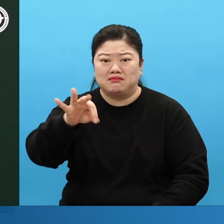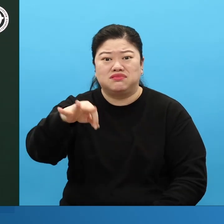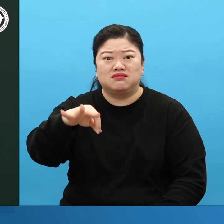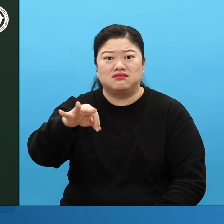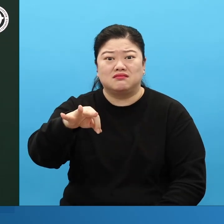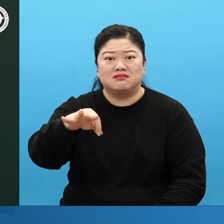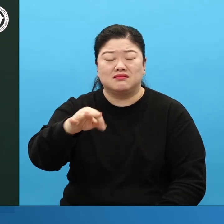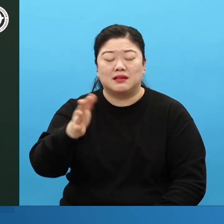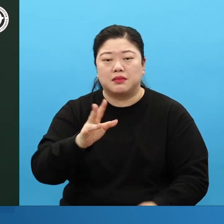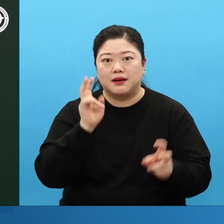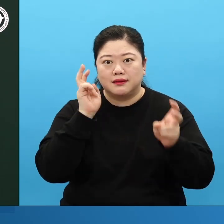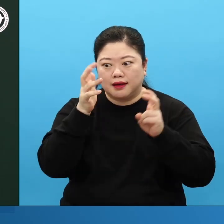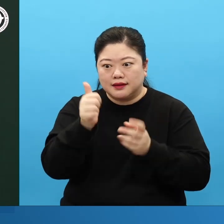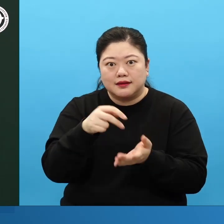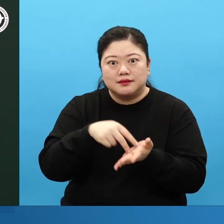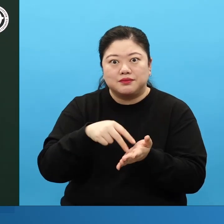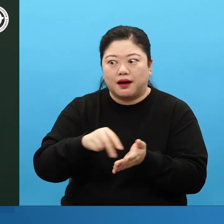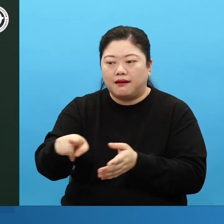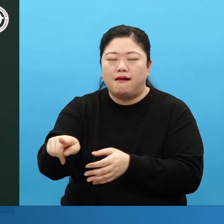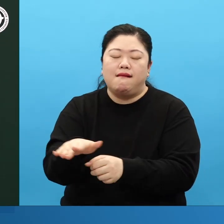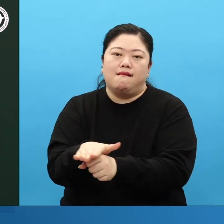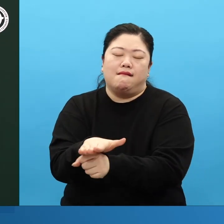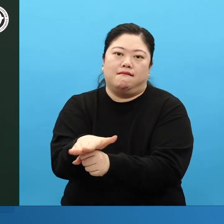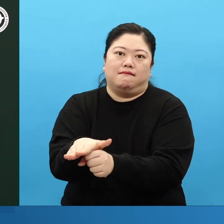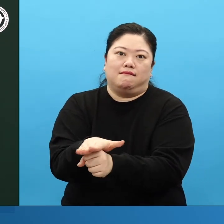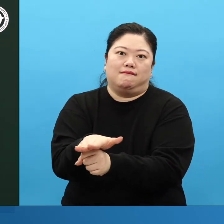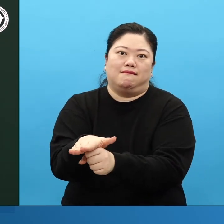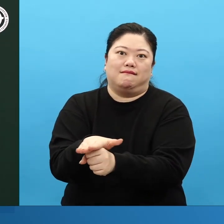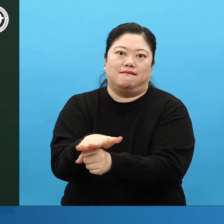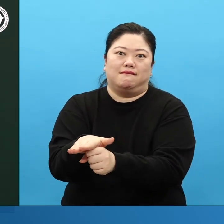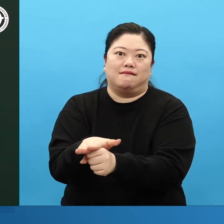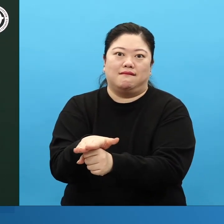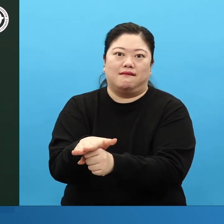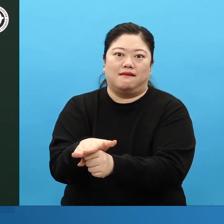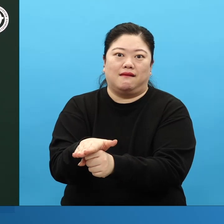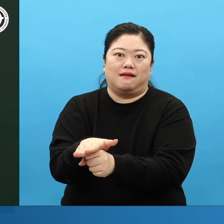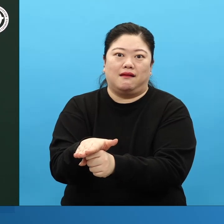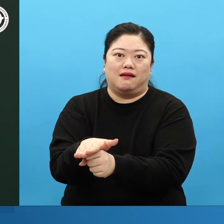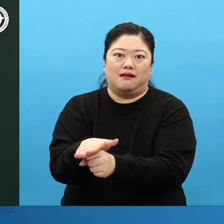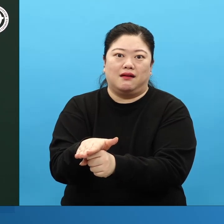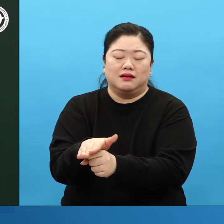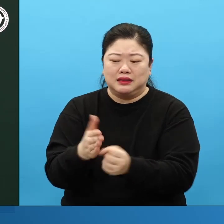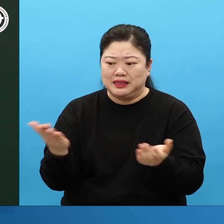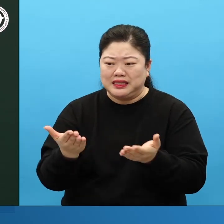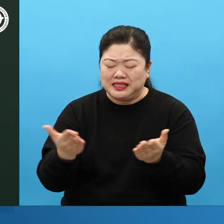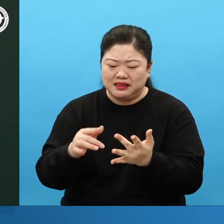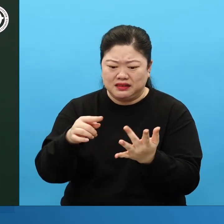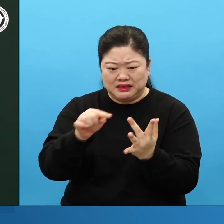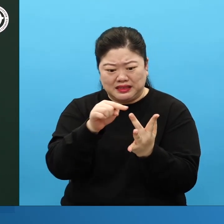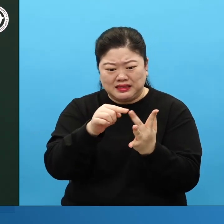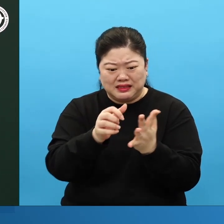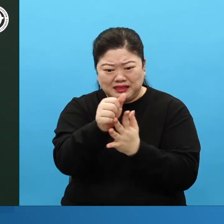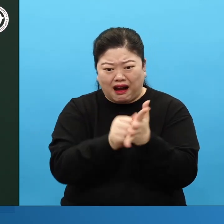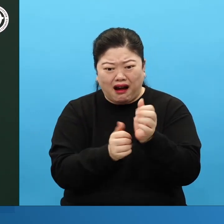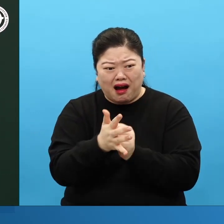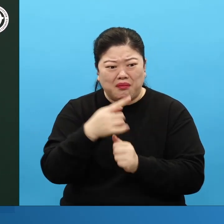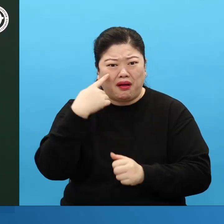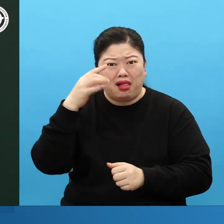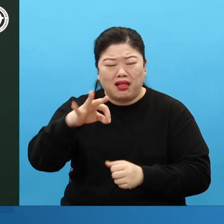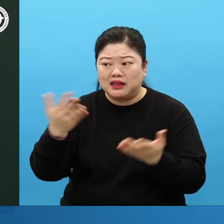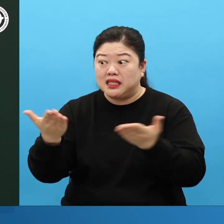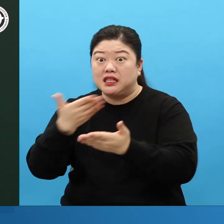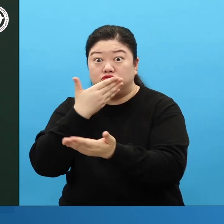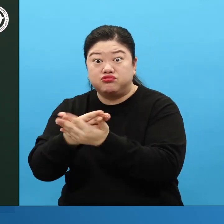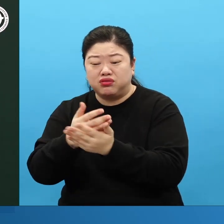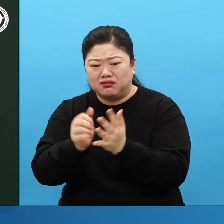aspecto muy pequeño. 그러니 사람들은 말을 하지 않고 이 사람을 인정하는 거예요. Entonces, las personas sin ni siquiera decirlo reconocen a esta persona. Ah,